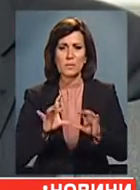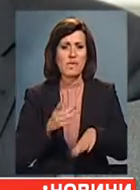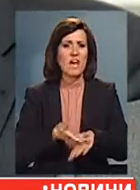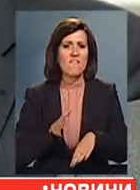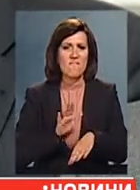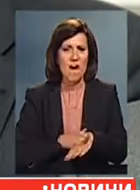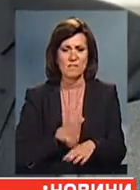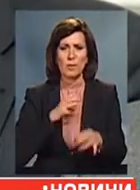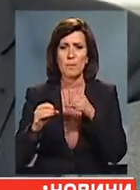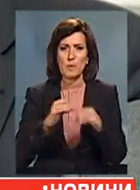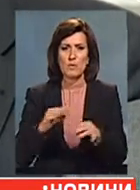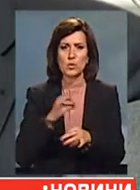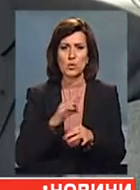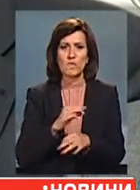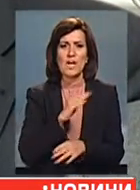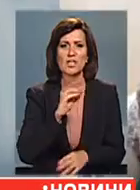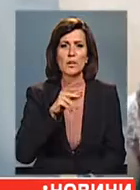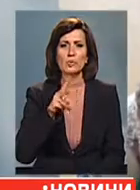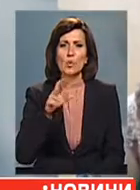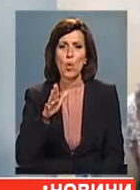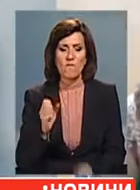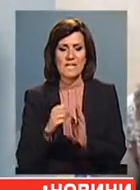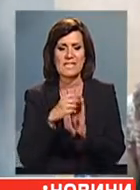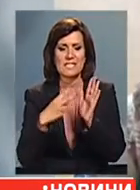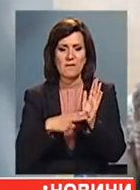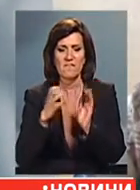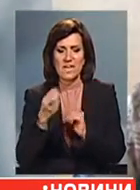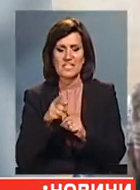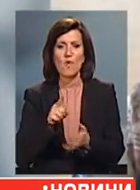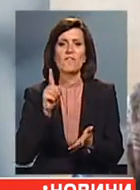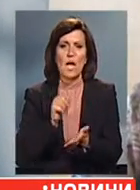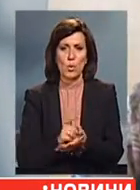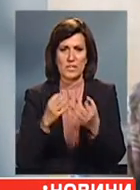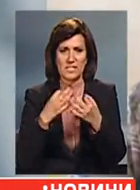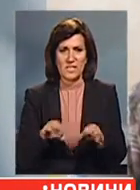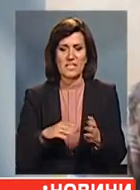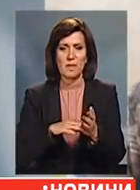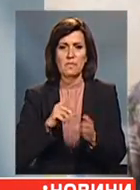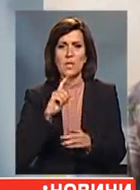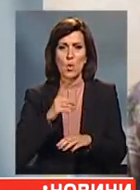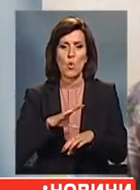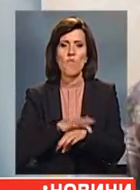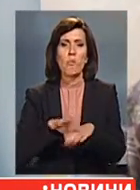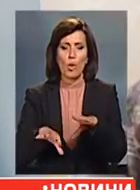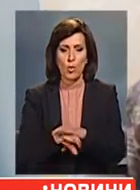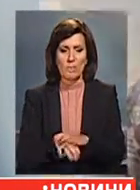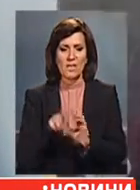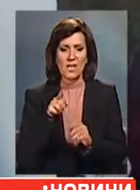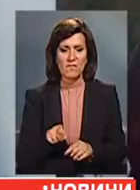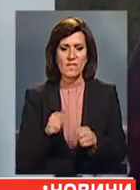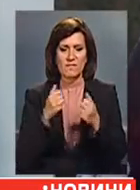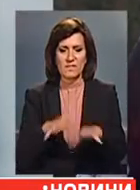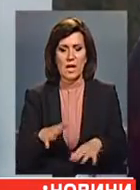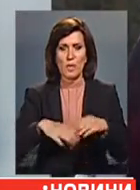важко йшли переговори стосовно Володимира Жемчугова. 17 вересня його вдалося звільнити після року в полоні бойовиків. Він